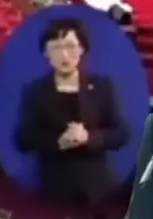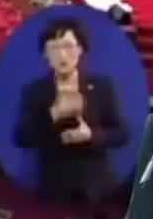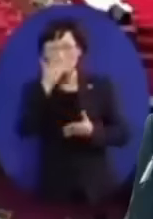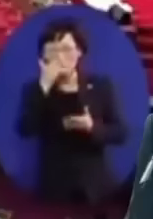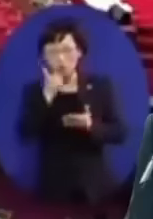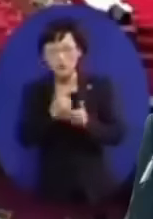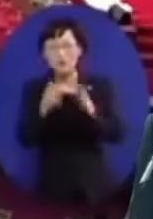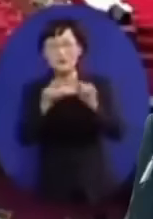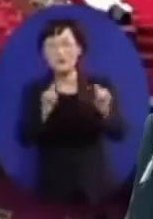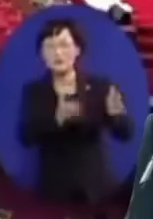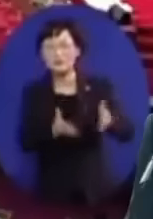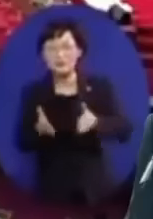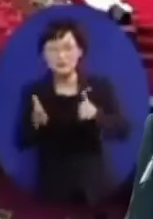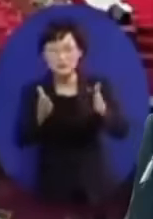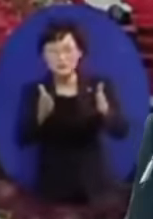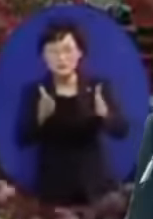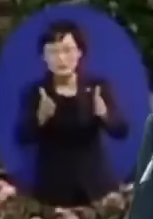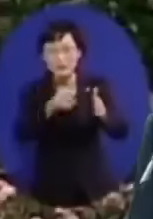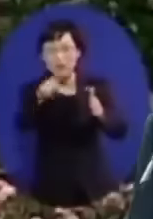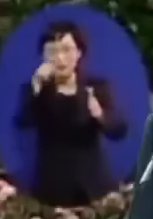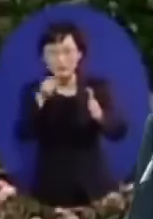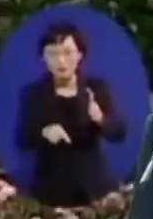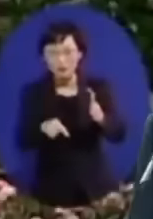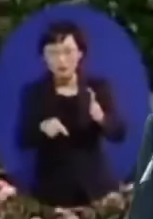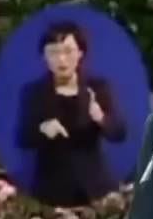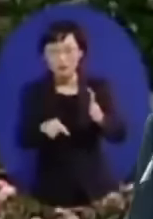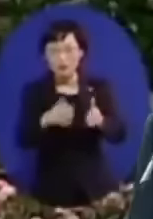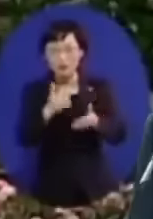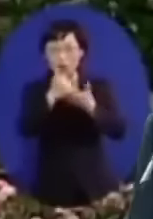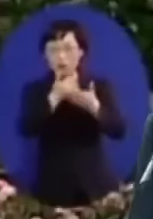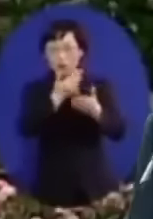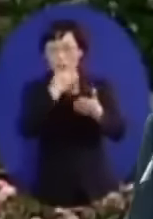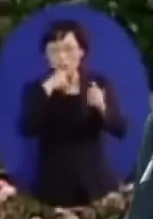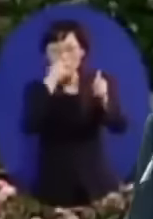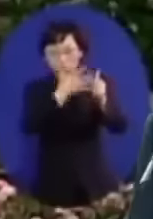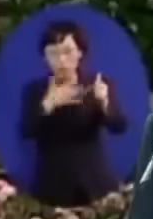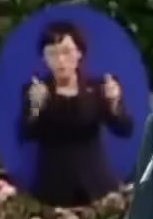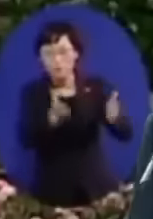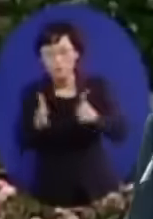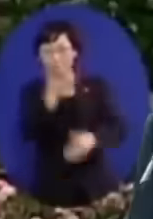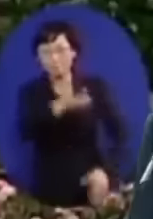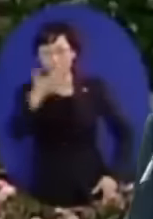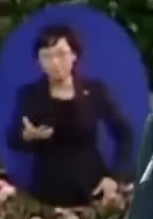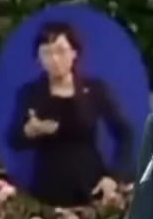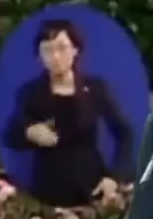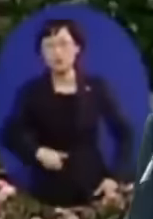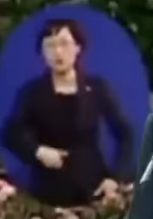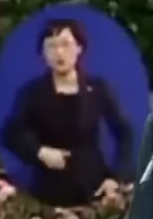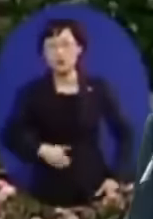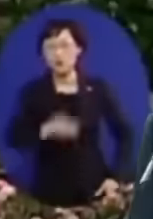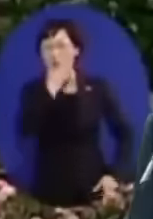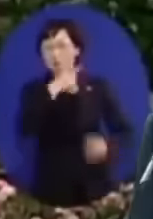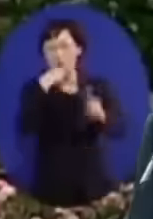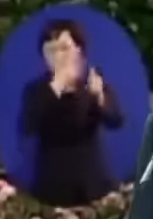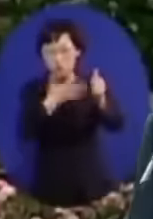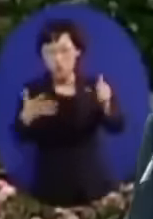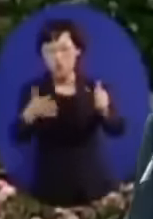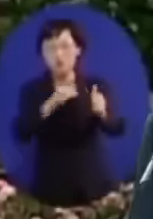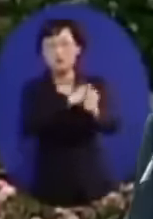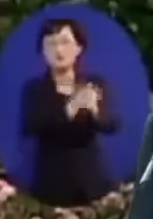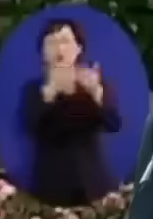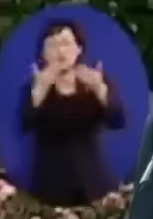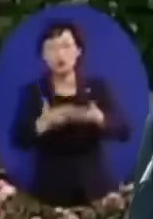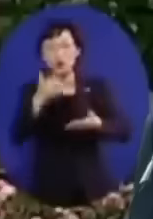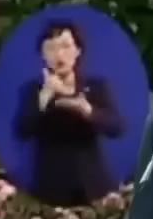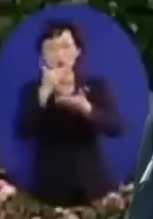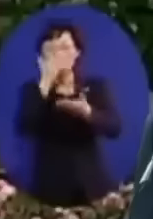죄인의 길에서 보혈의 능력으로 단호의 자유를 얻어야 되는 것입니다. 하나님이 우리에게 보혈의 능력을 준 것은 죄에서 자유를